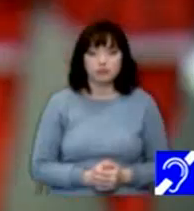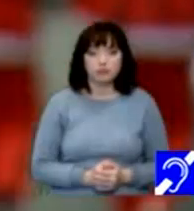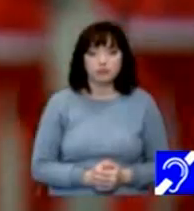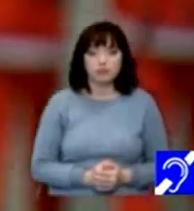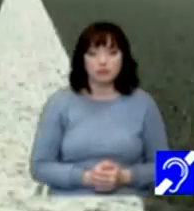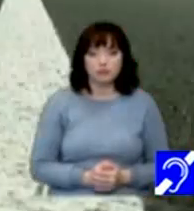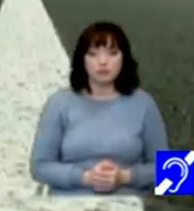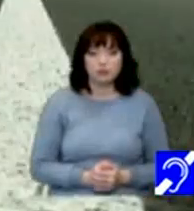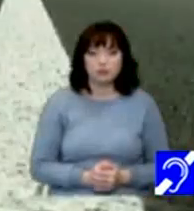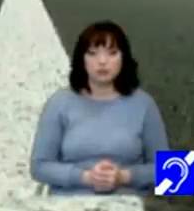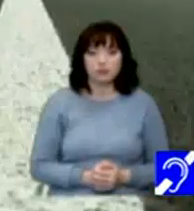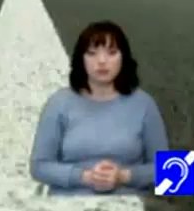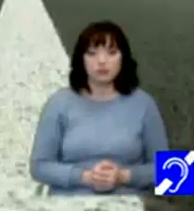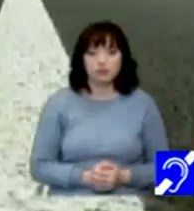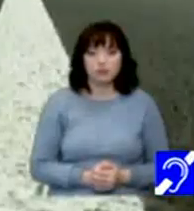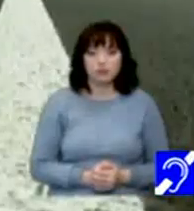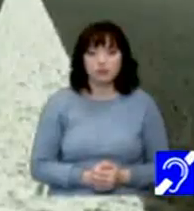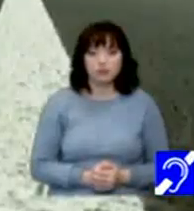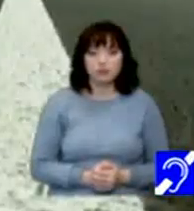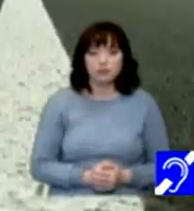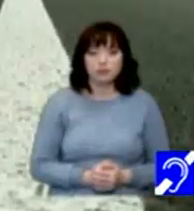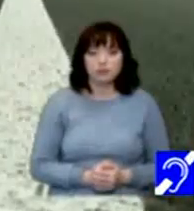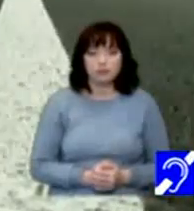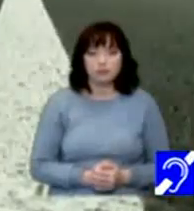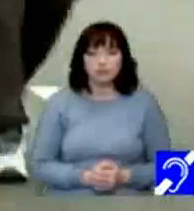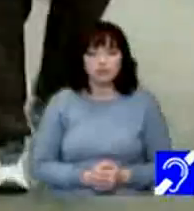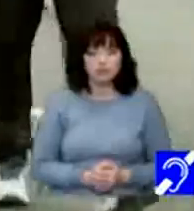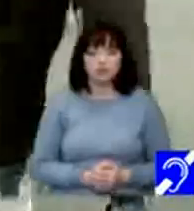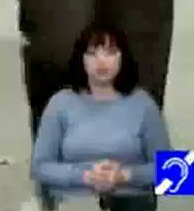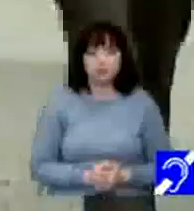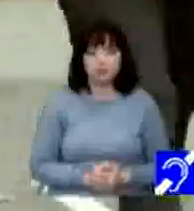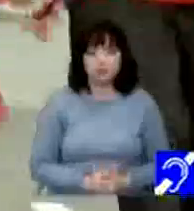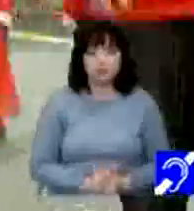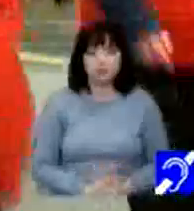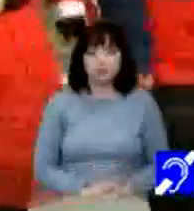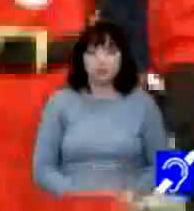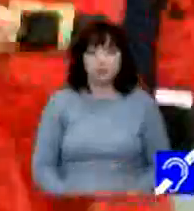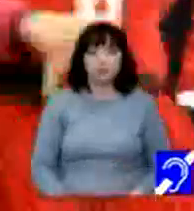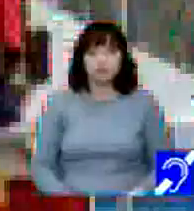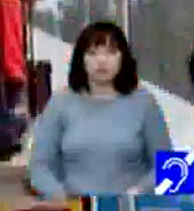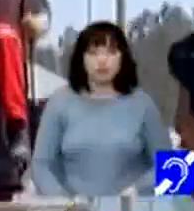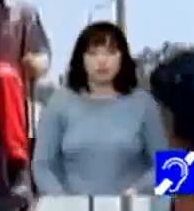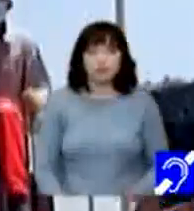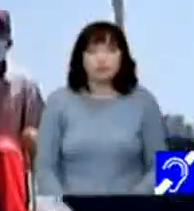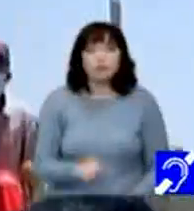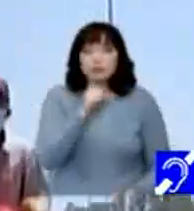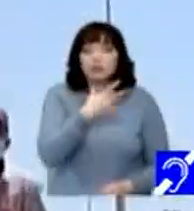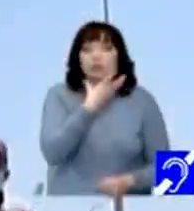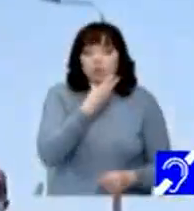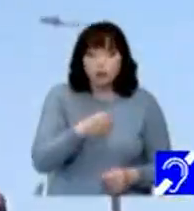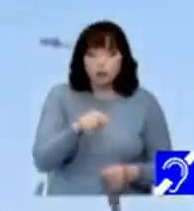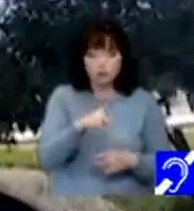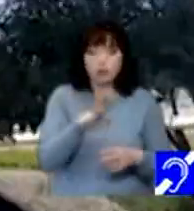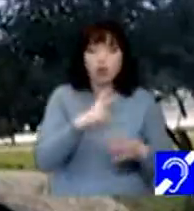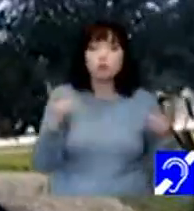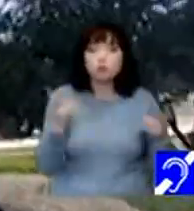que ha habido es a nivel de España, por así decirlo, y cuanta más ayuda tengamos de todos los sitios, muchísimo mejor. Moș Crăciun a avut nevoie